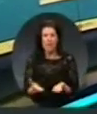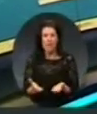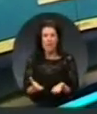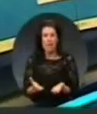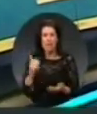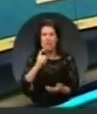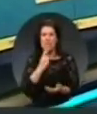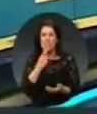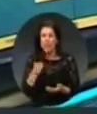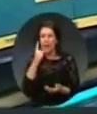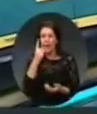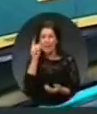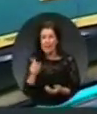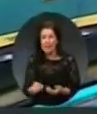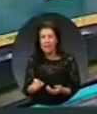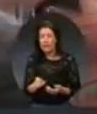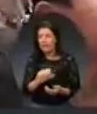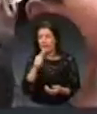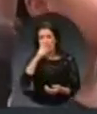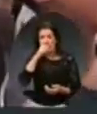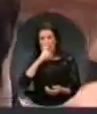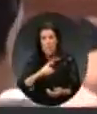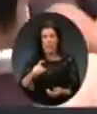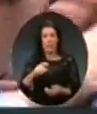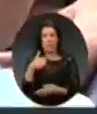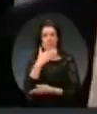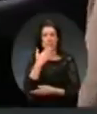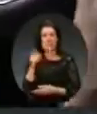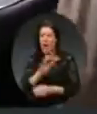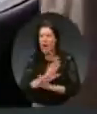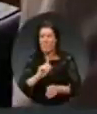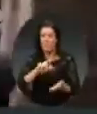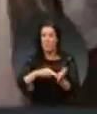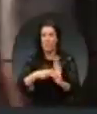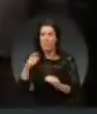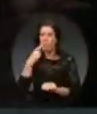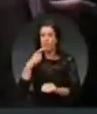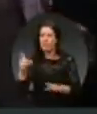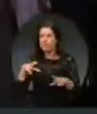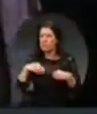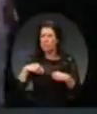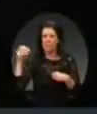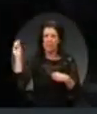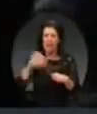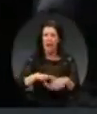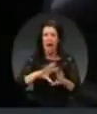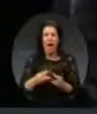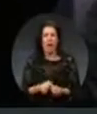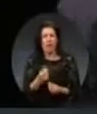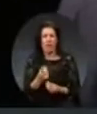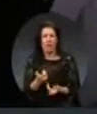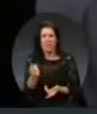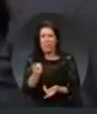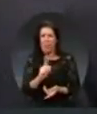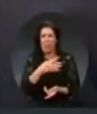האנשים הצנועים במדינת ישראל, לא נכנס לפוליטיקה. הוא אומר שכל הכסף לפילנטרופיה. הוא לא הייתה כוונה בכלל